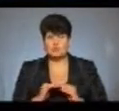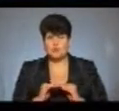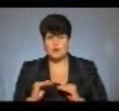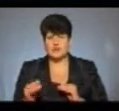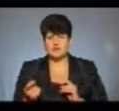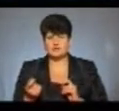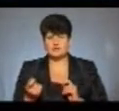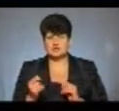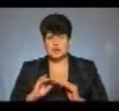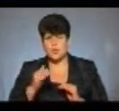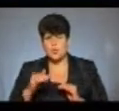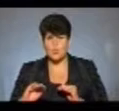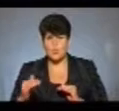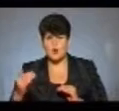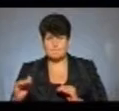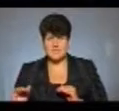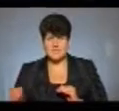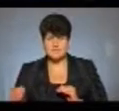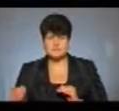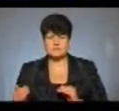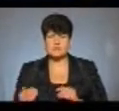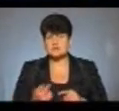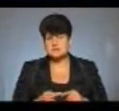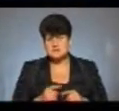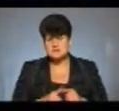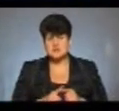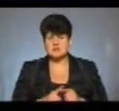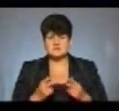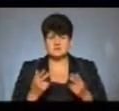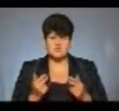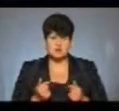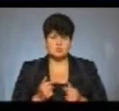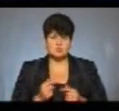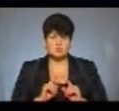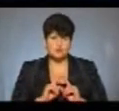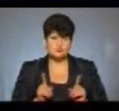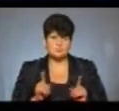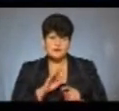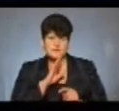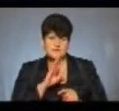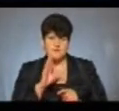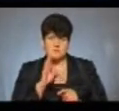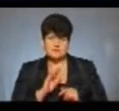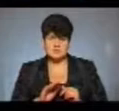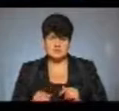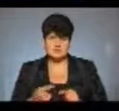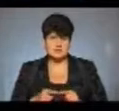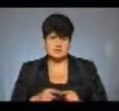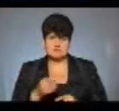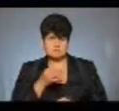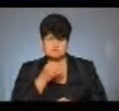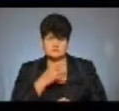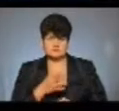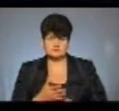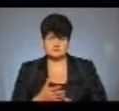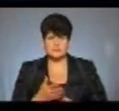трошки, ті горбики, ямки, звичайно, мені здається, особливо мамок, матусь з діточками це не влаштовує.